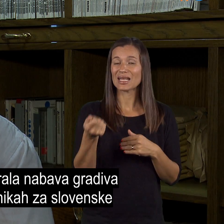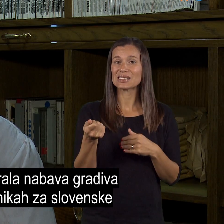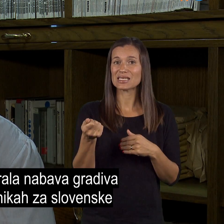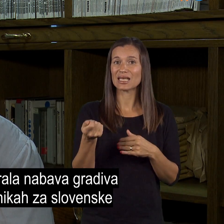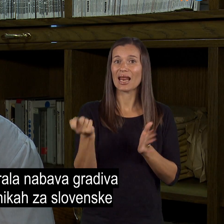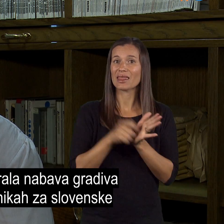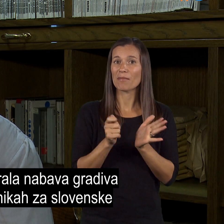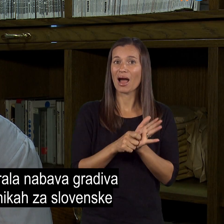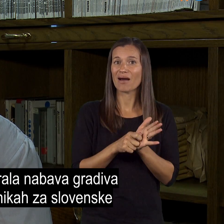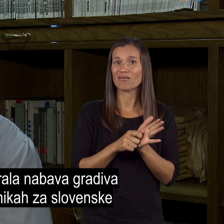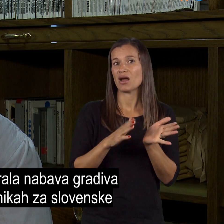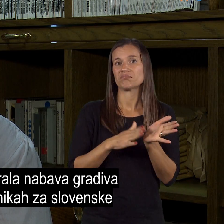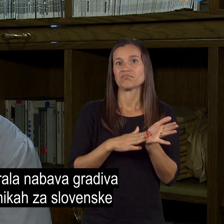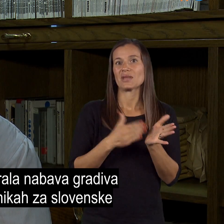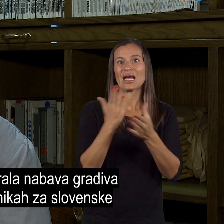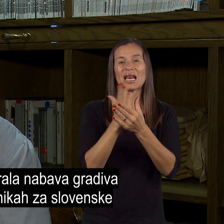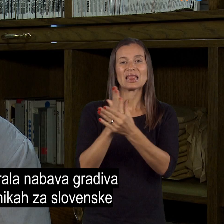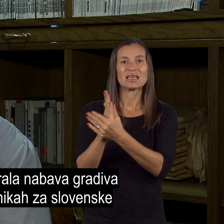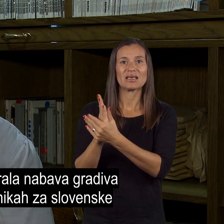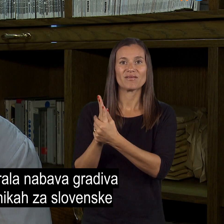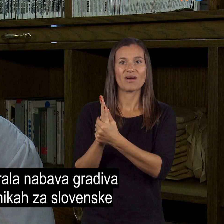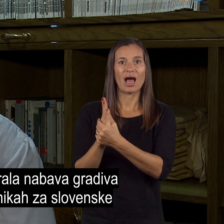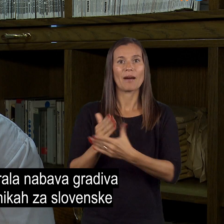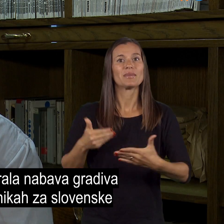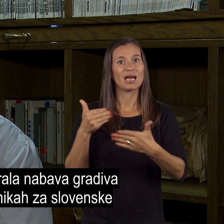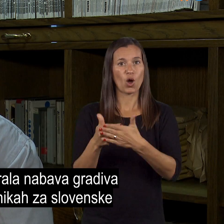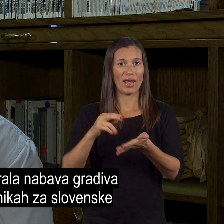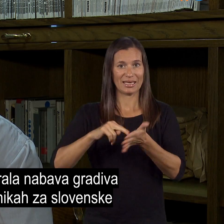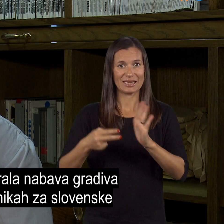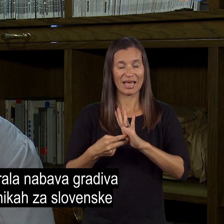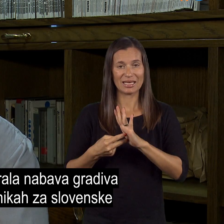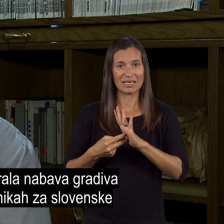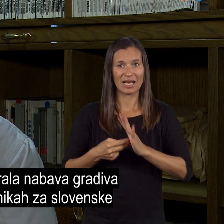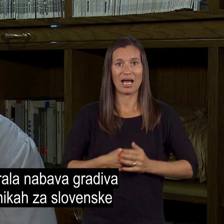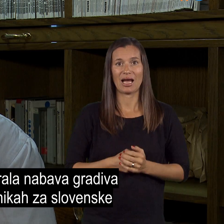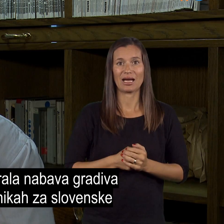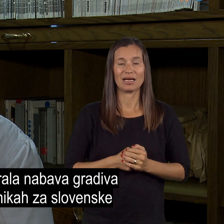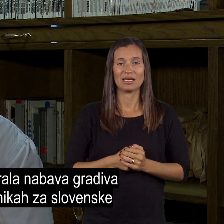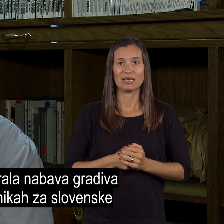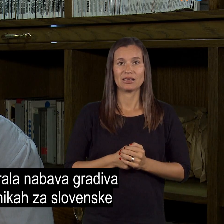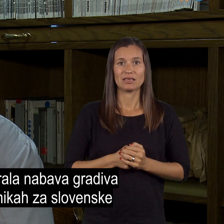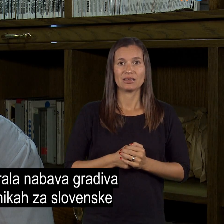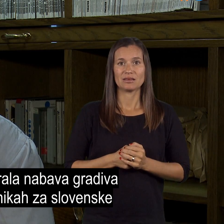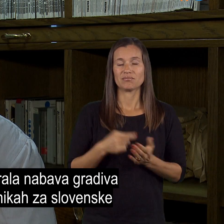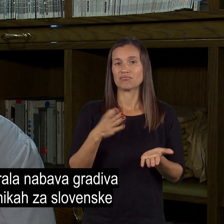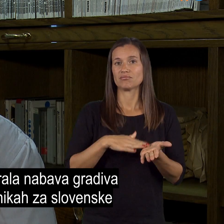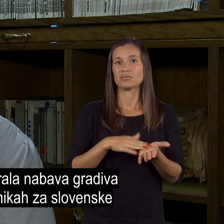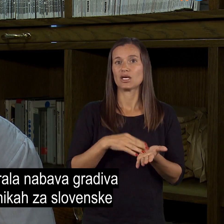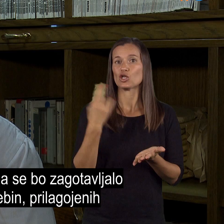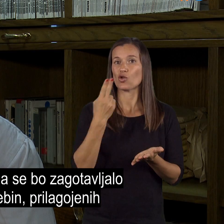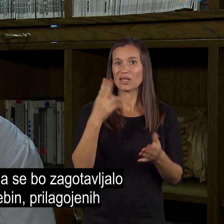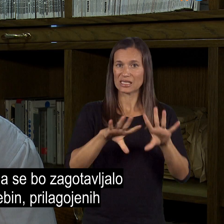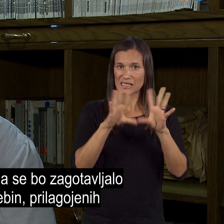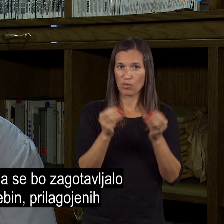sofinancirala nabava, recimo gradiva v prilagojenih tehnikah, a ne, se pravi v